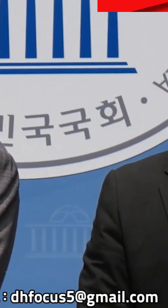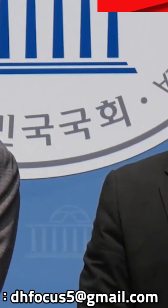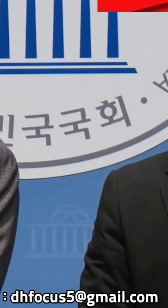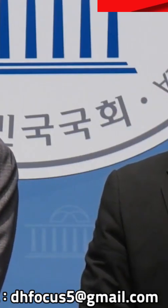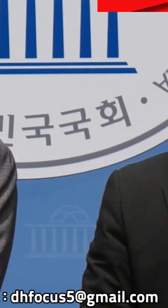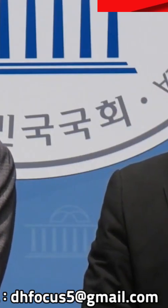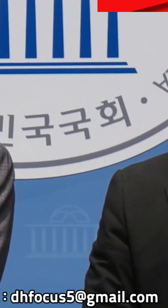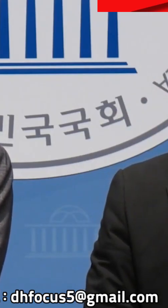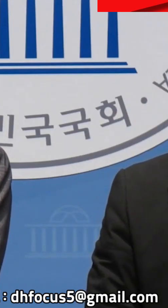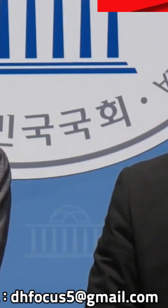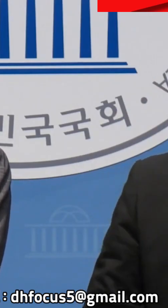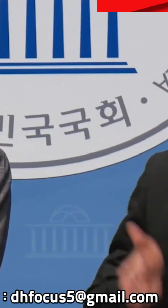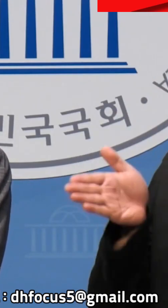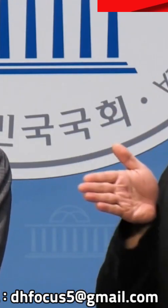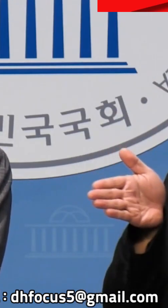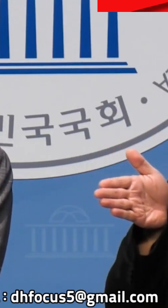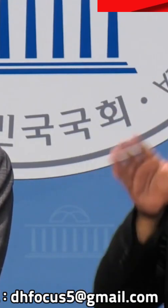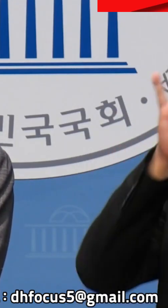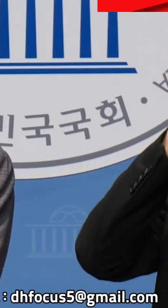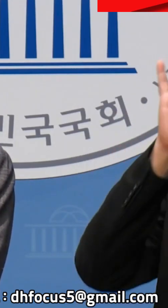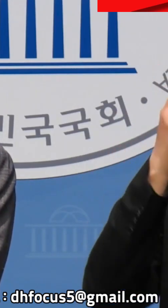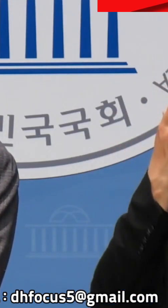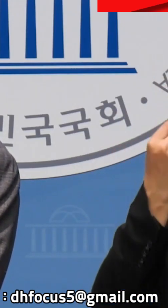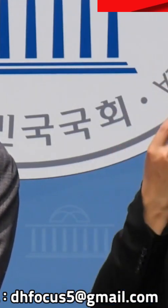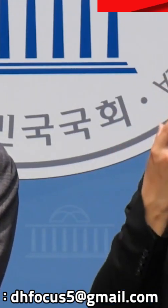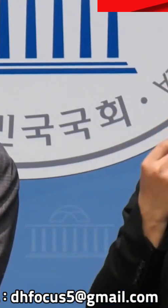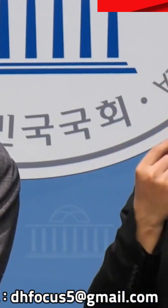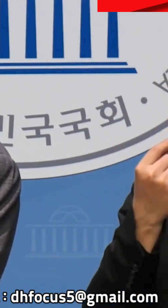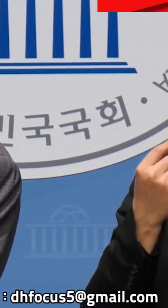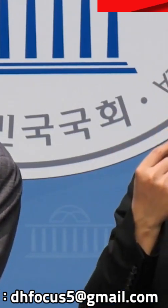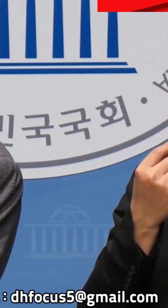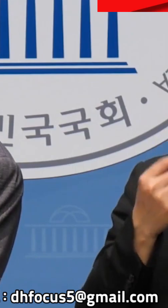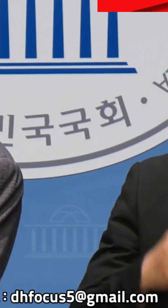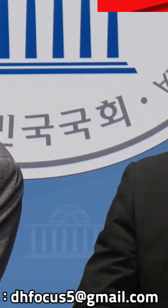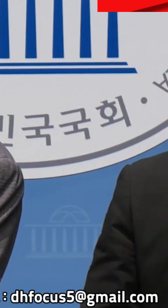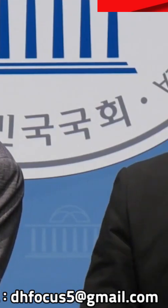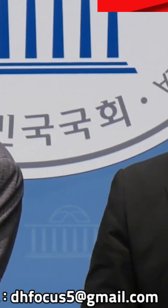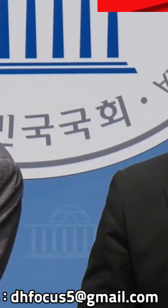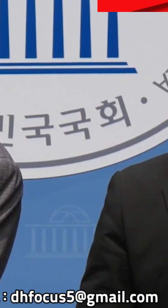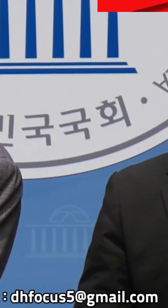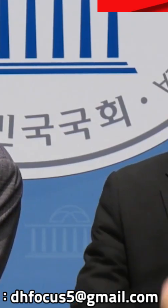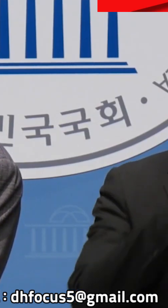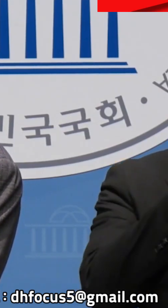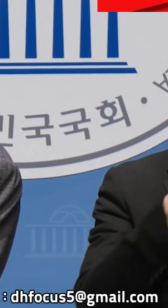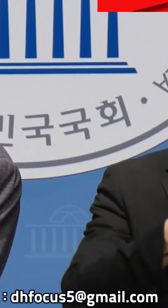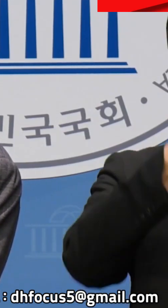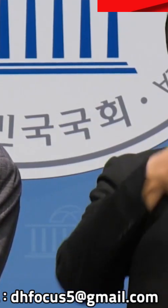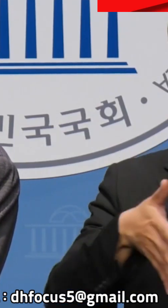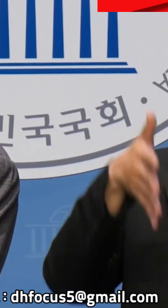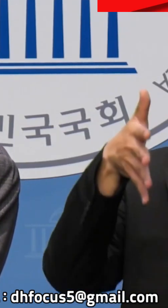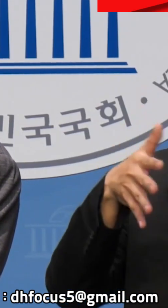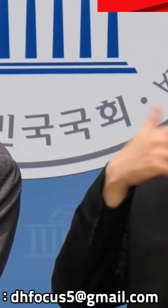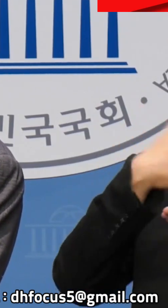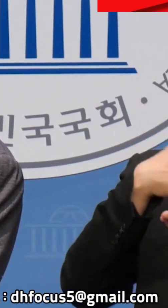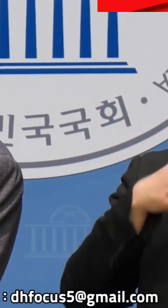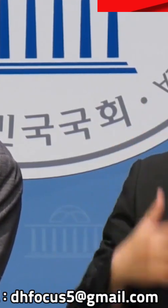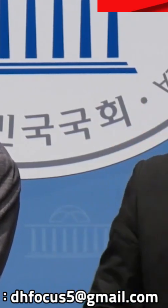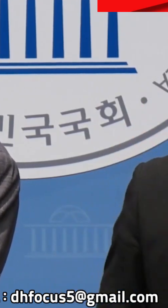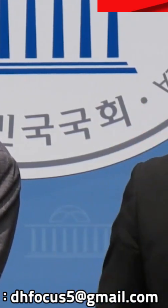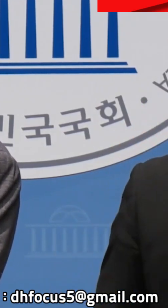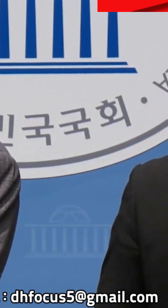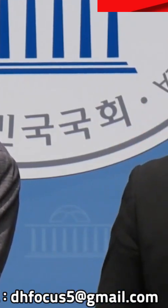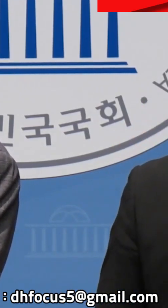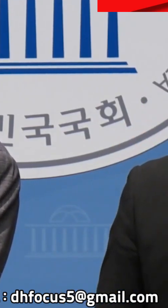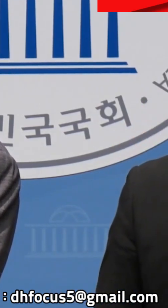그 다음에 이걸 이제 가까이서 찍은 사진입니다. 그래서 다섯 개의 시설물이 하나, 둘, 셋, 넷, 다섯.